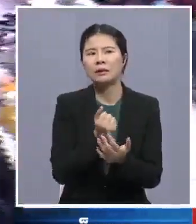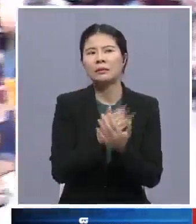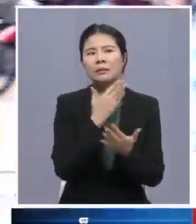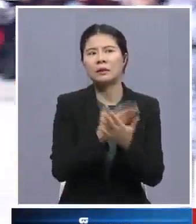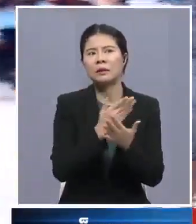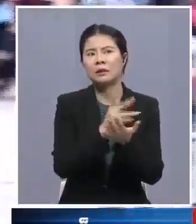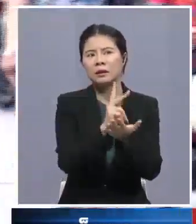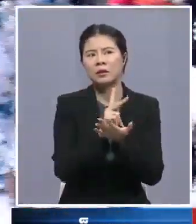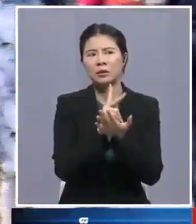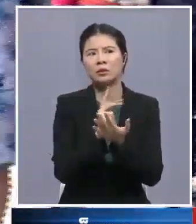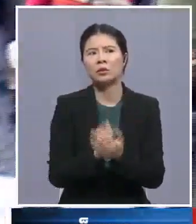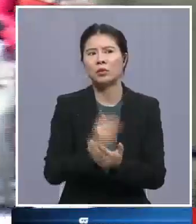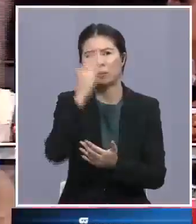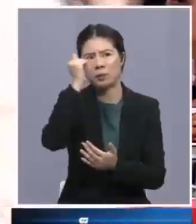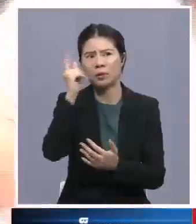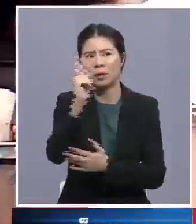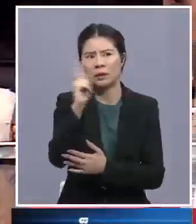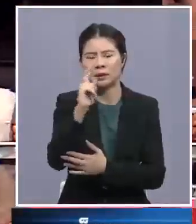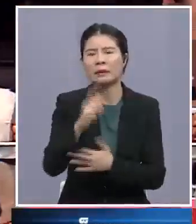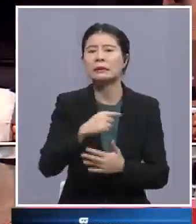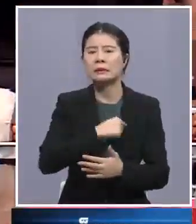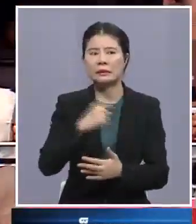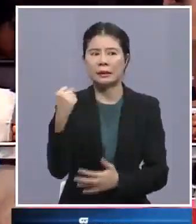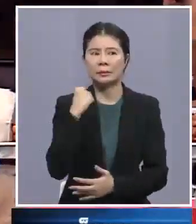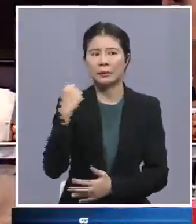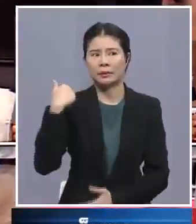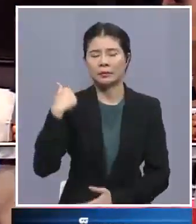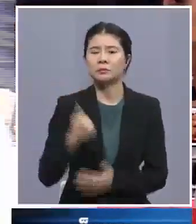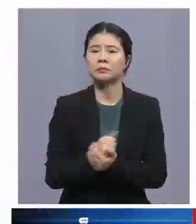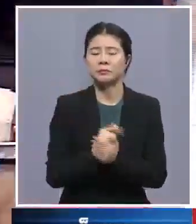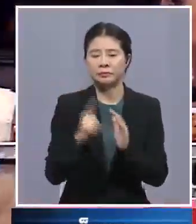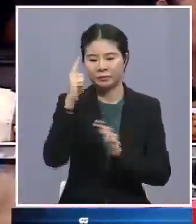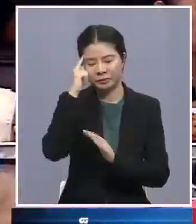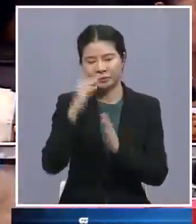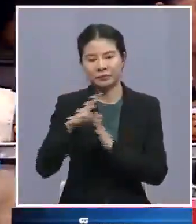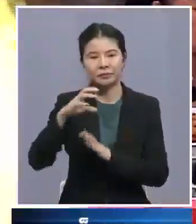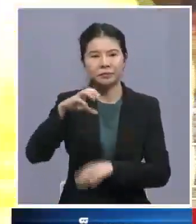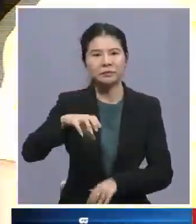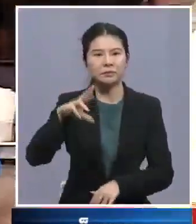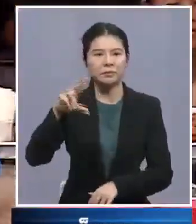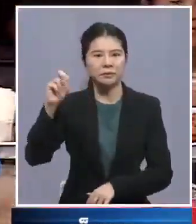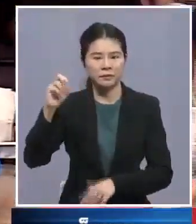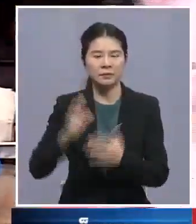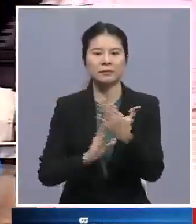ลอดภัยเอาไว้ก่อนเพราะบอกว่ามั่นใจว่าสุดท้ายจะผ่านสภาแต่กฤษฎีกาตัวเองก็บอกว่าขอทำตามกฎหมาย